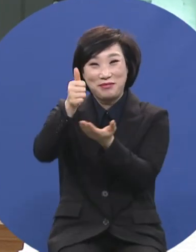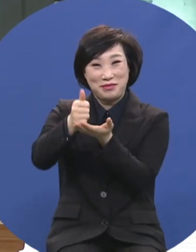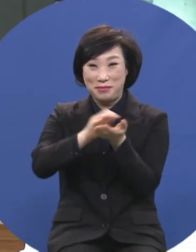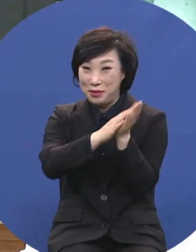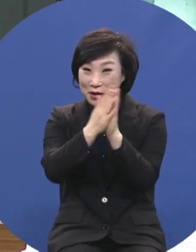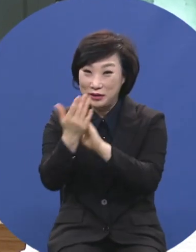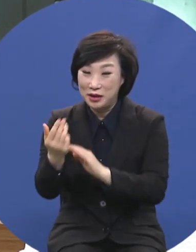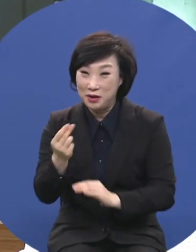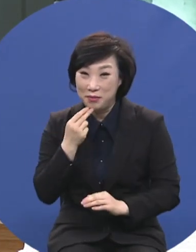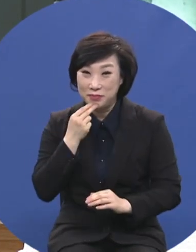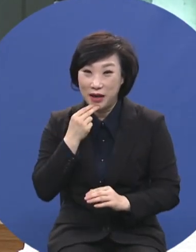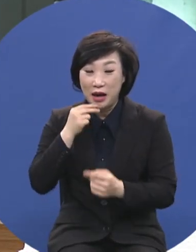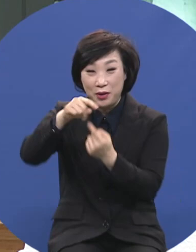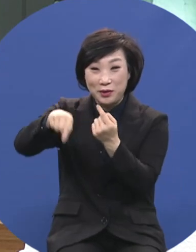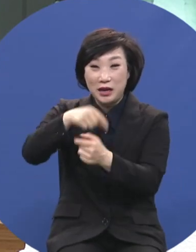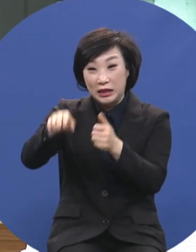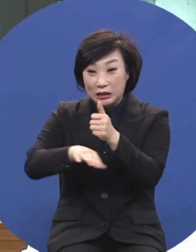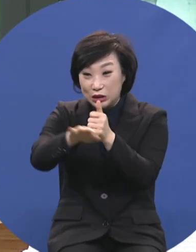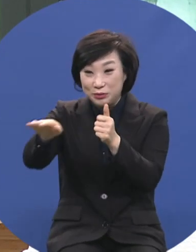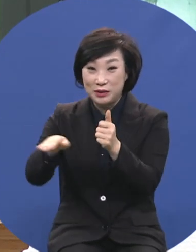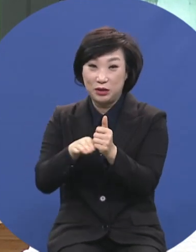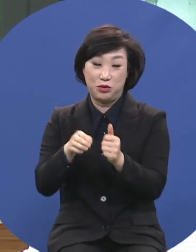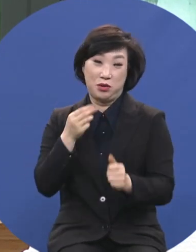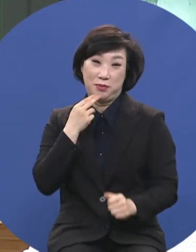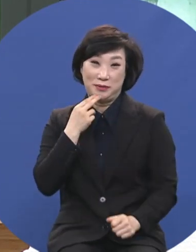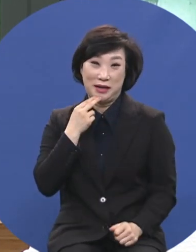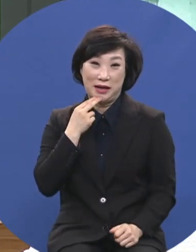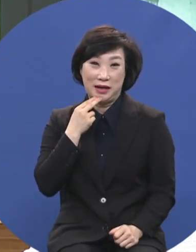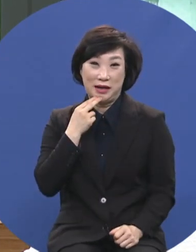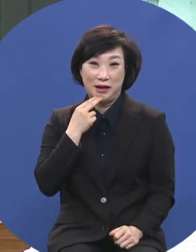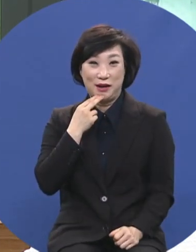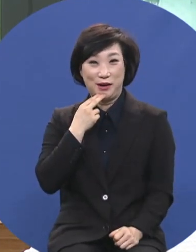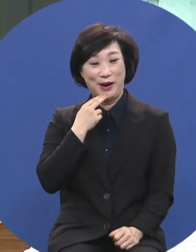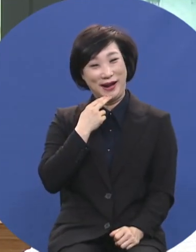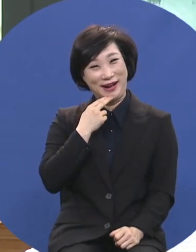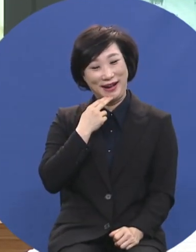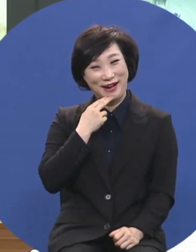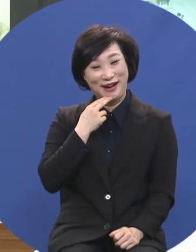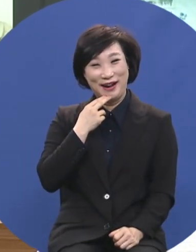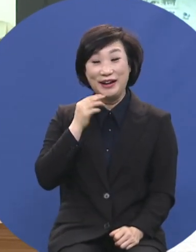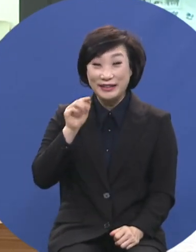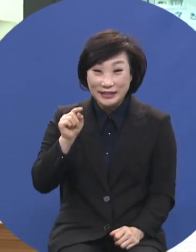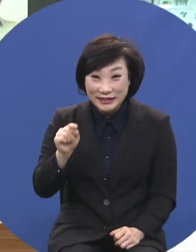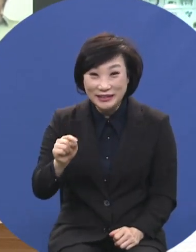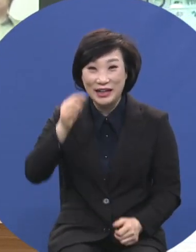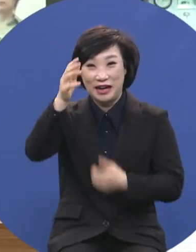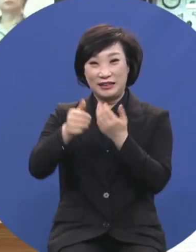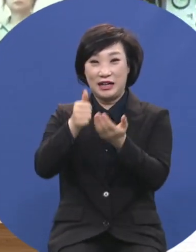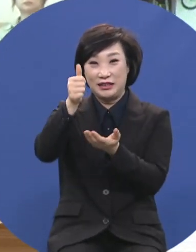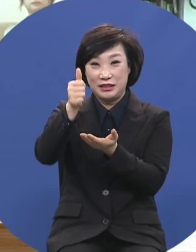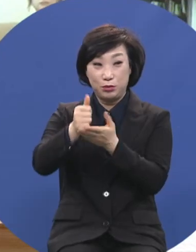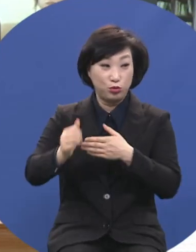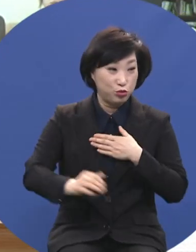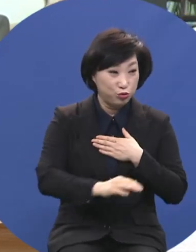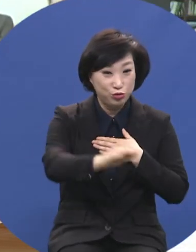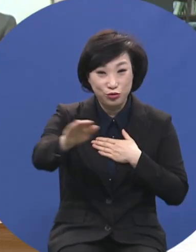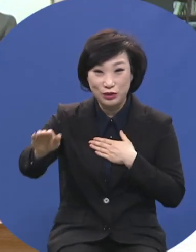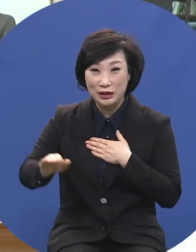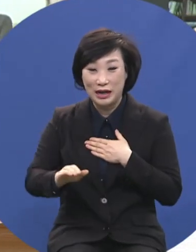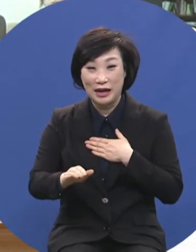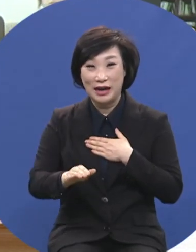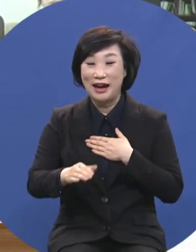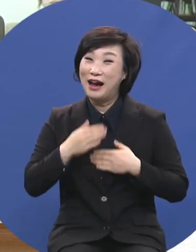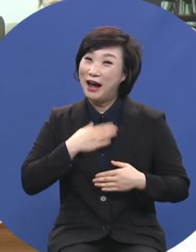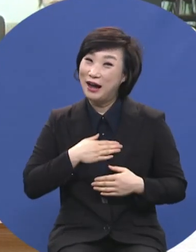없으시다. 회전하는 그림자도 없으시다. 이 하나님을 우리가